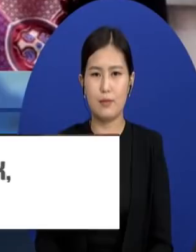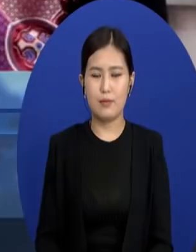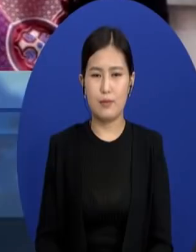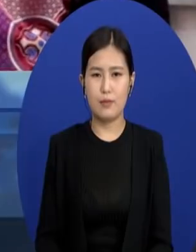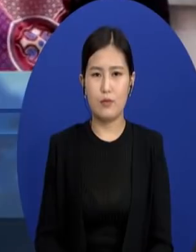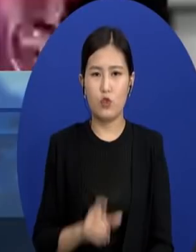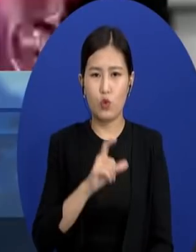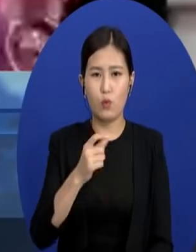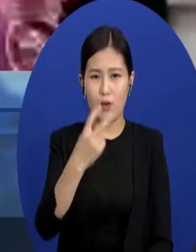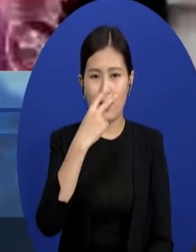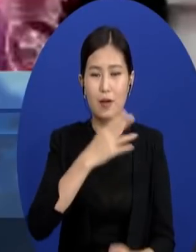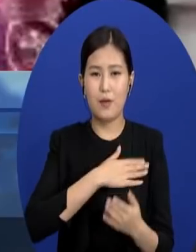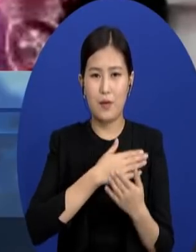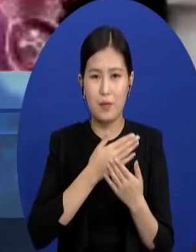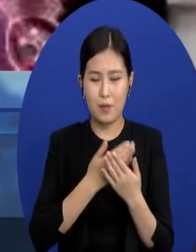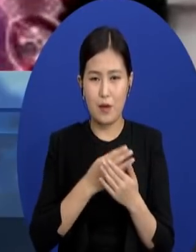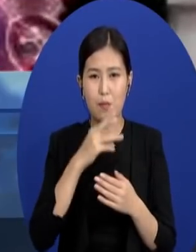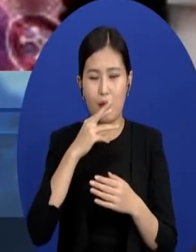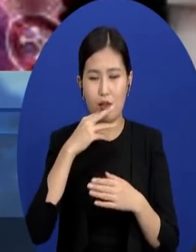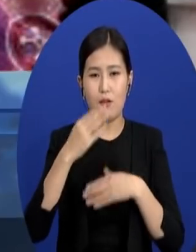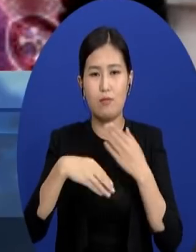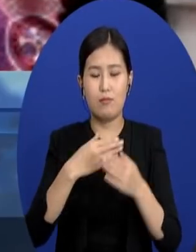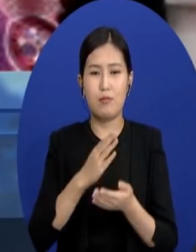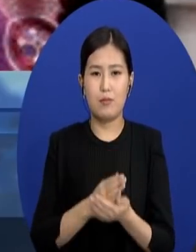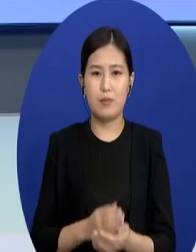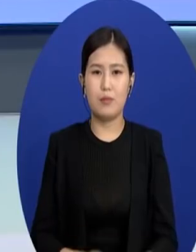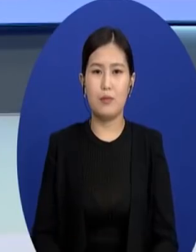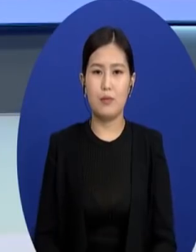Хамтдаасан үзэгч та бүхэнд баярлалаа. Хөтөлбөр танд үргэлжлэн хүрч байна.